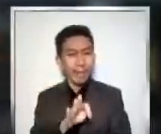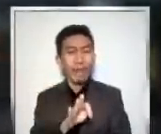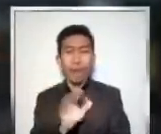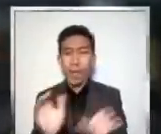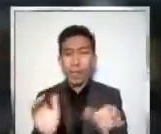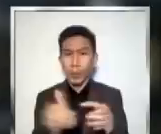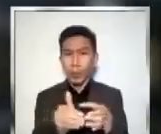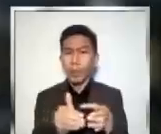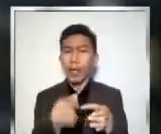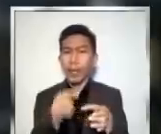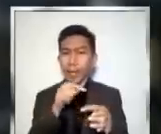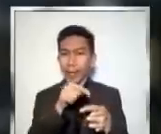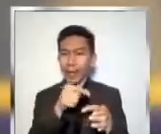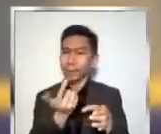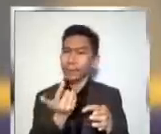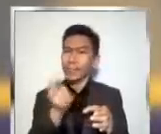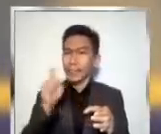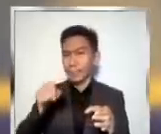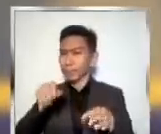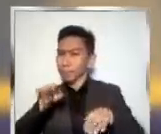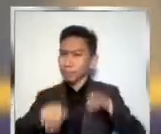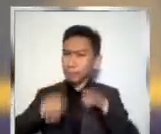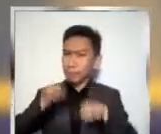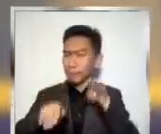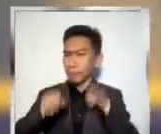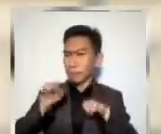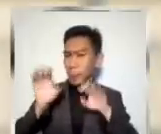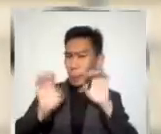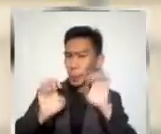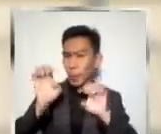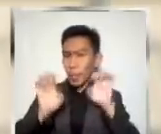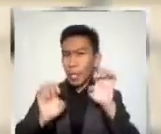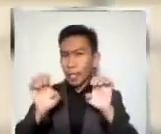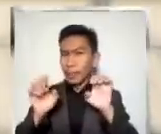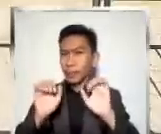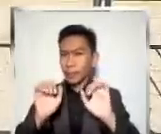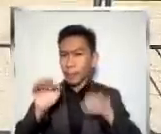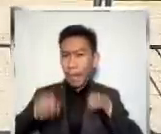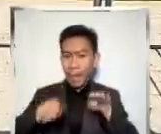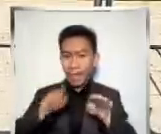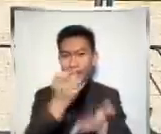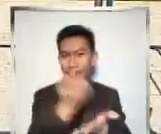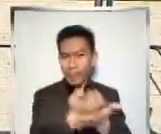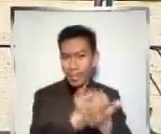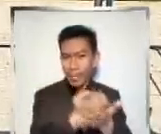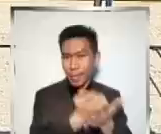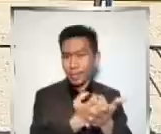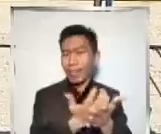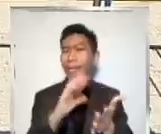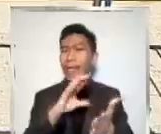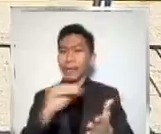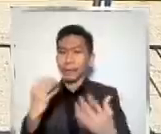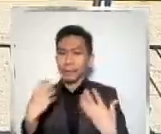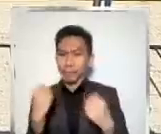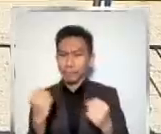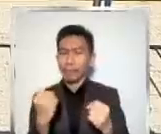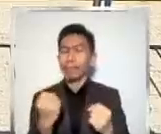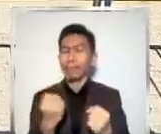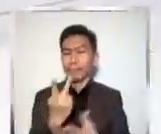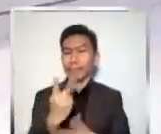ng cost-benefit analysis para maisaban din yung economic implications. Joseph Morong, nakatutok 24